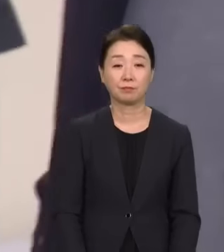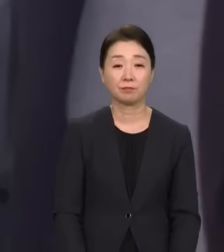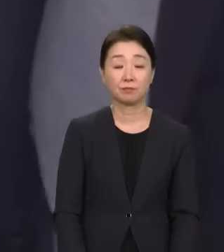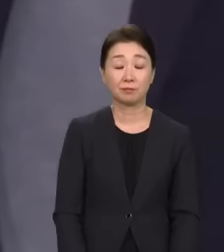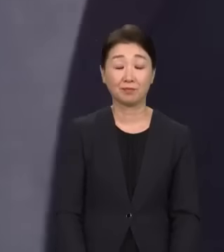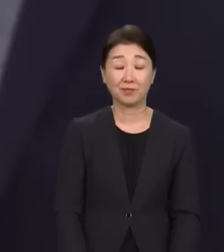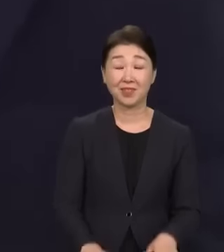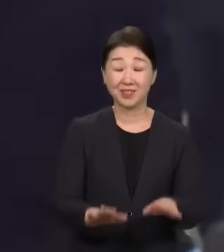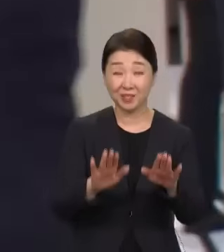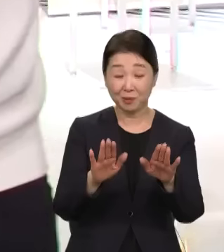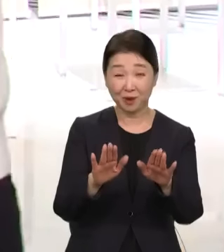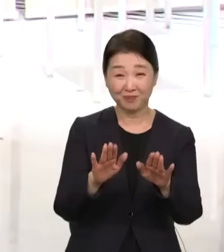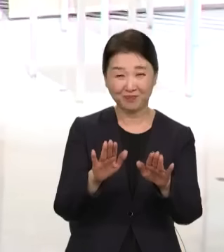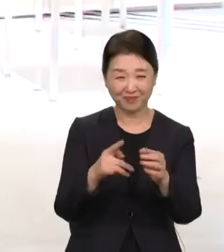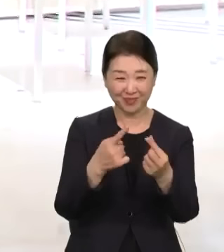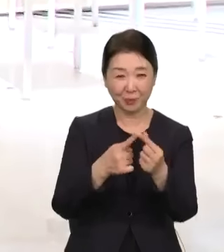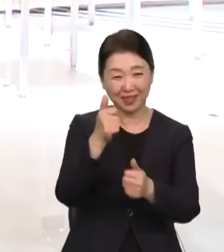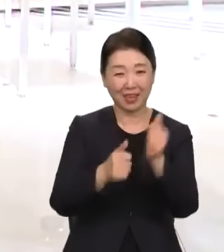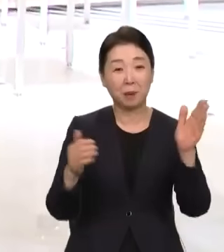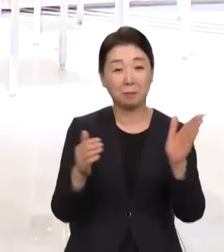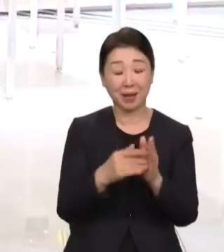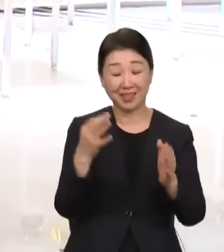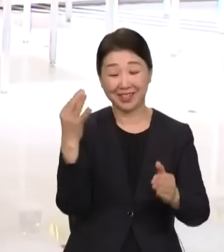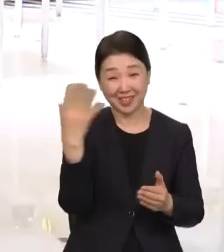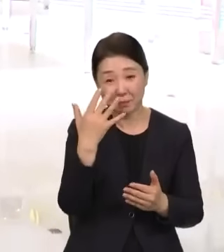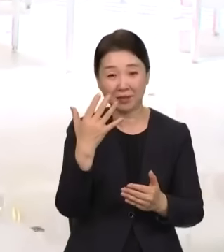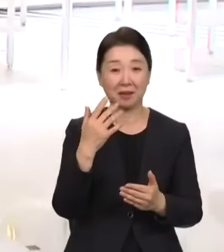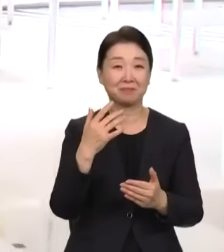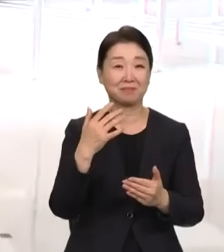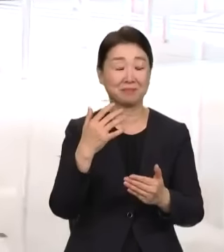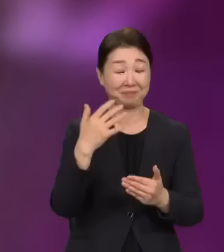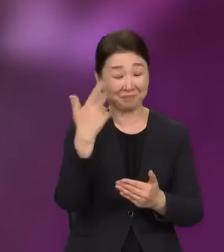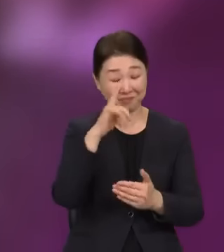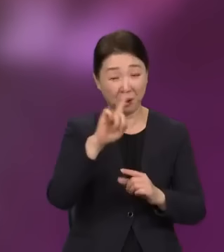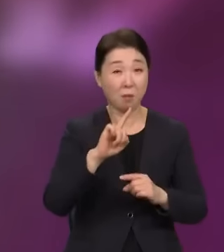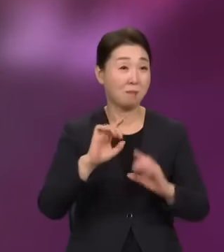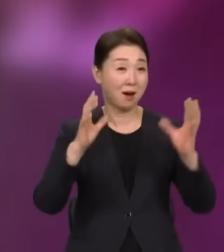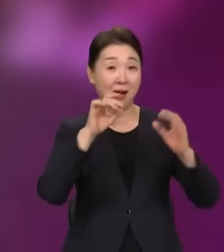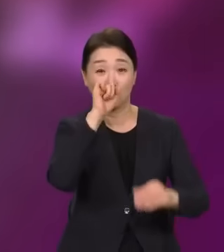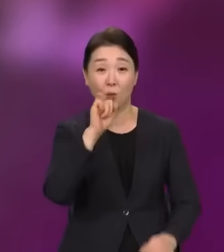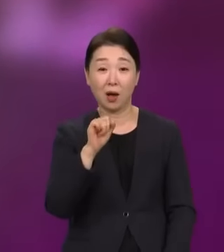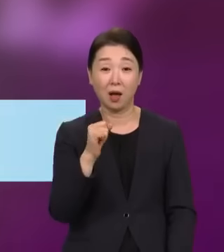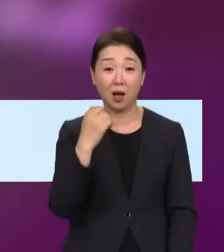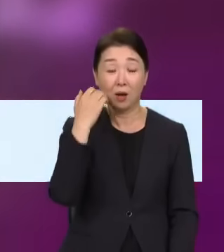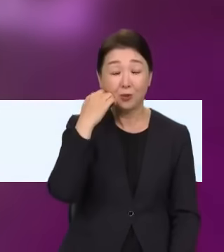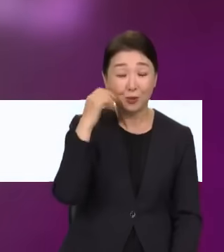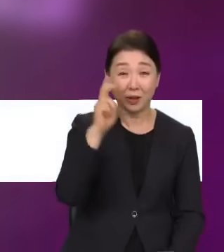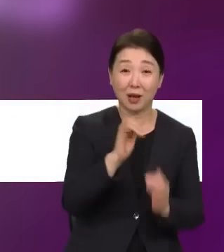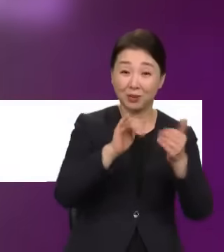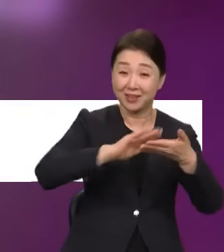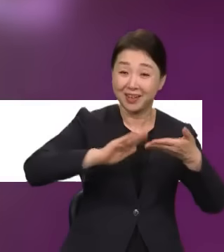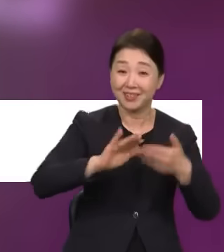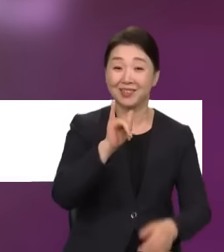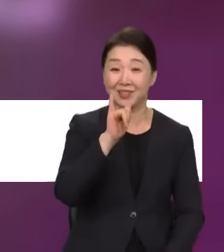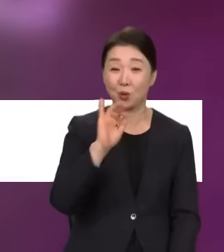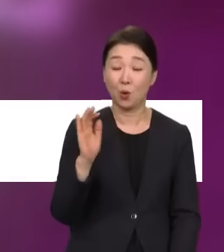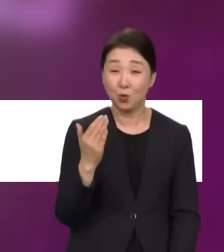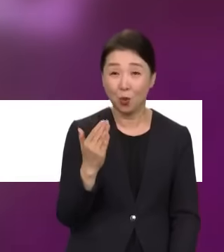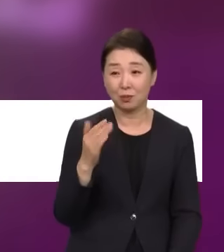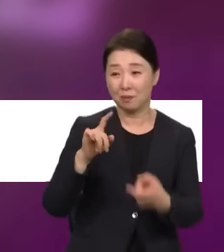시즌이 끝났지만 김도영의 깜짝 변신은 팬들의 함성을 끌어냅니다. 아이돌 그룹과 함께한 챌린지까지